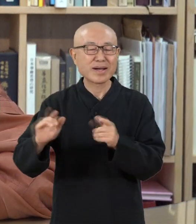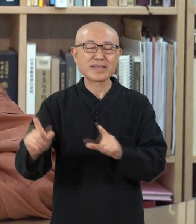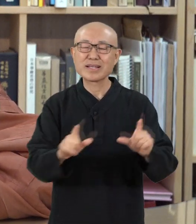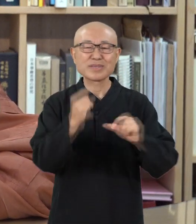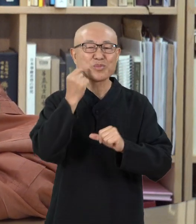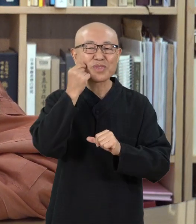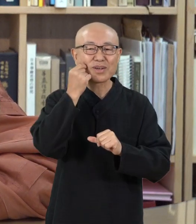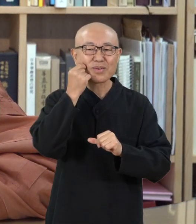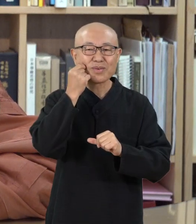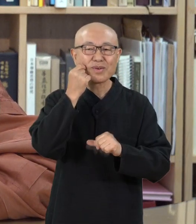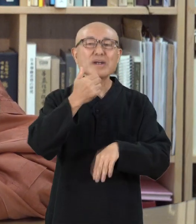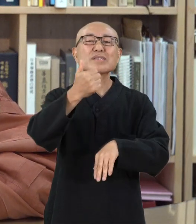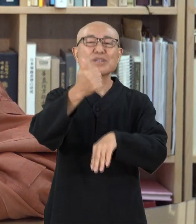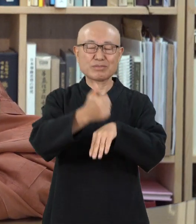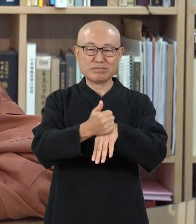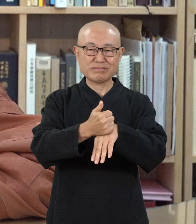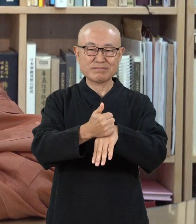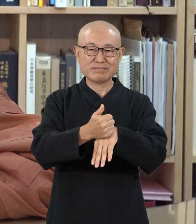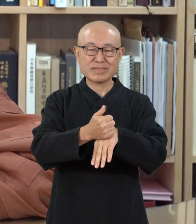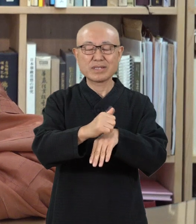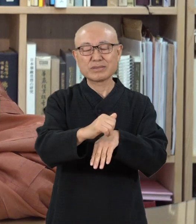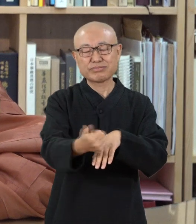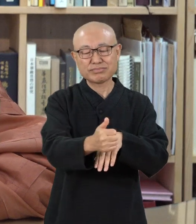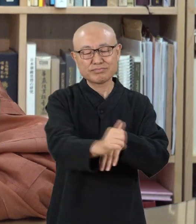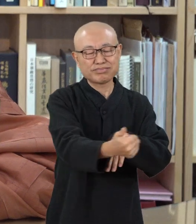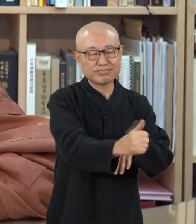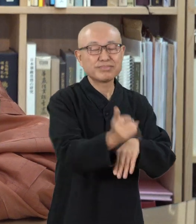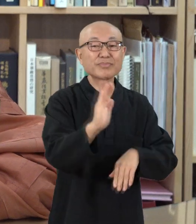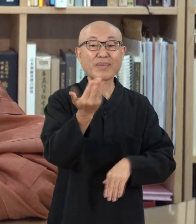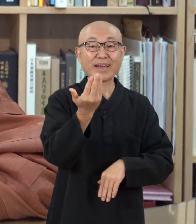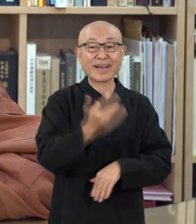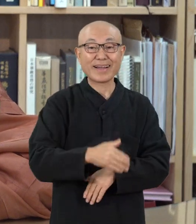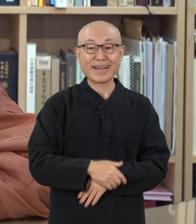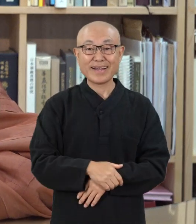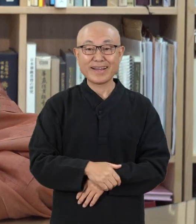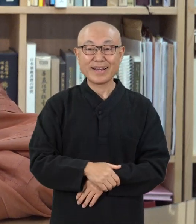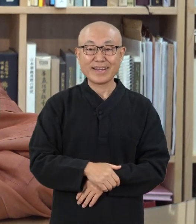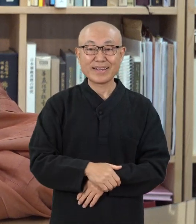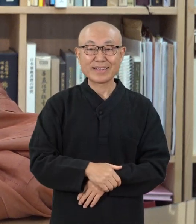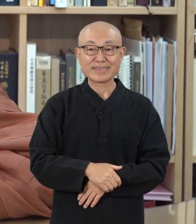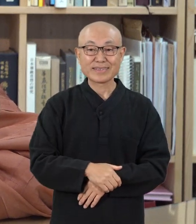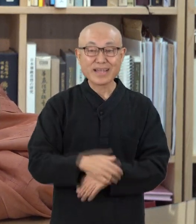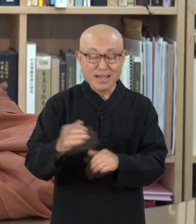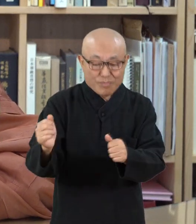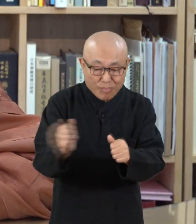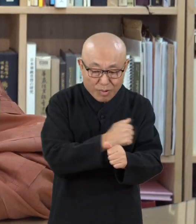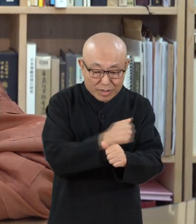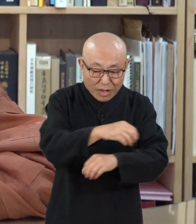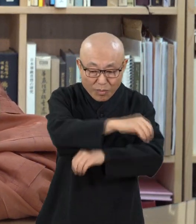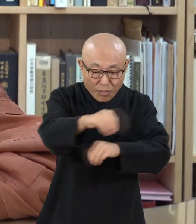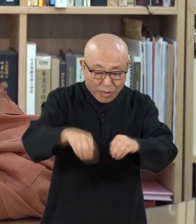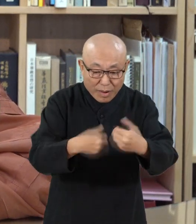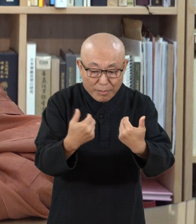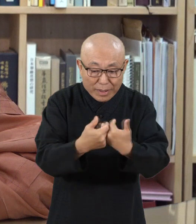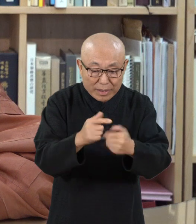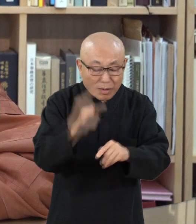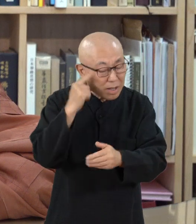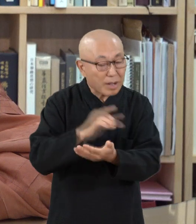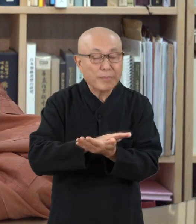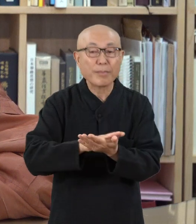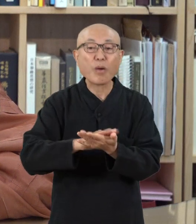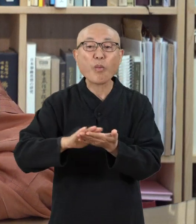없고 급기야는 죽음에 이르게 합니다. 그리고 이 폭력의 반대는